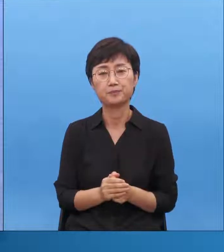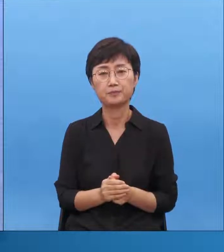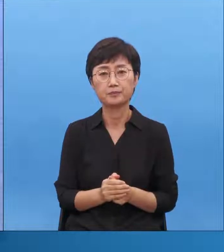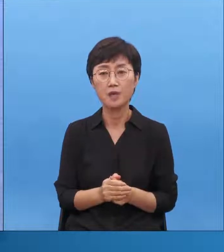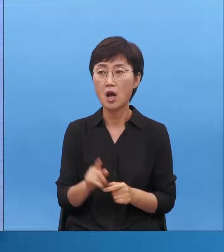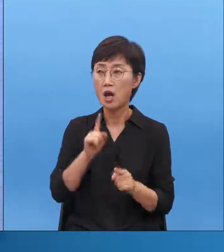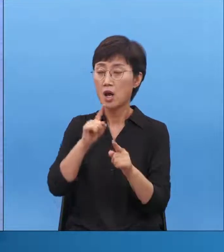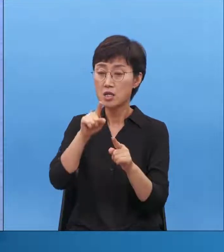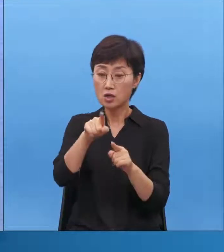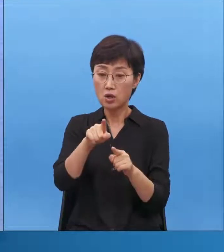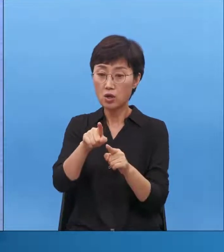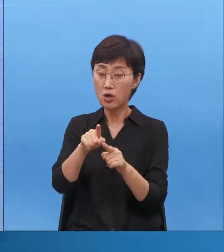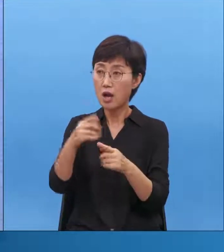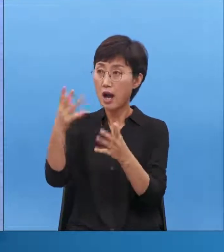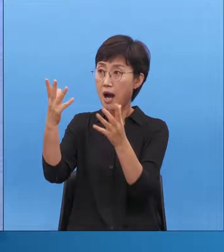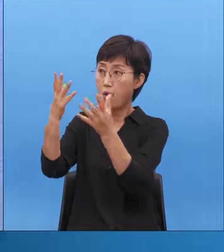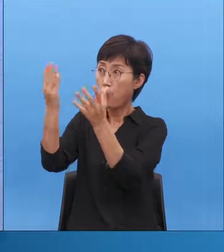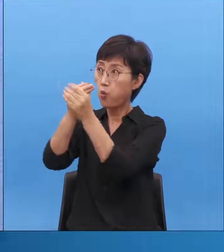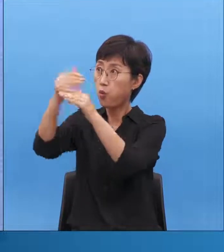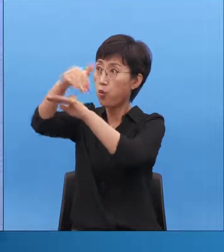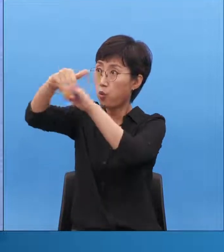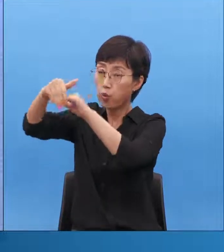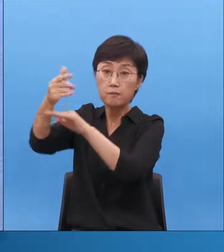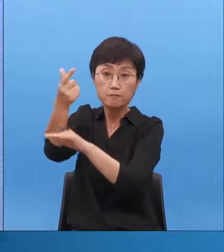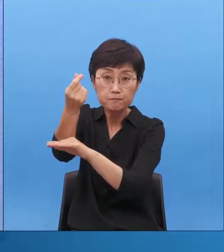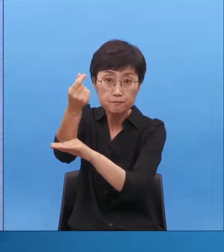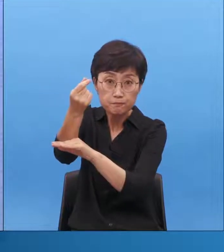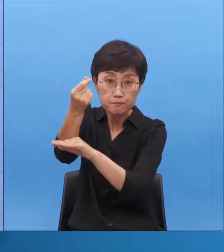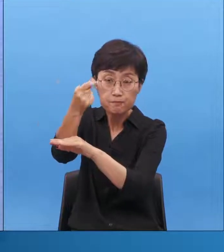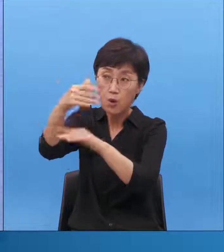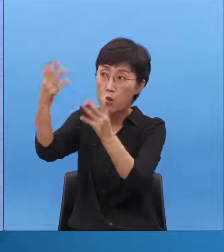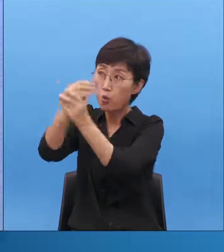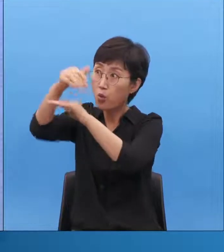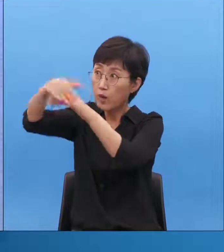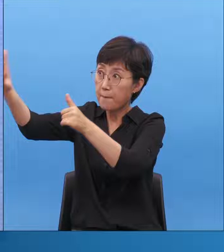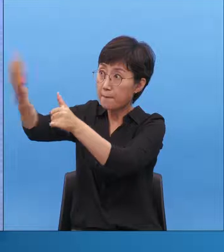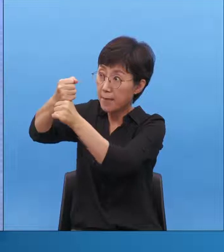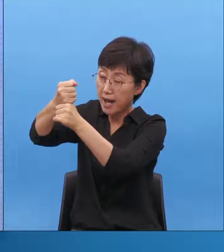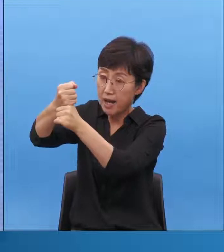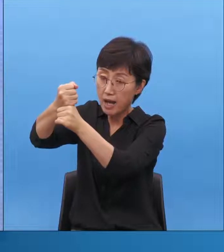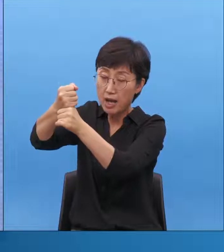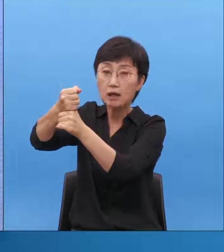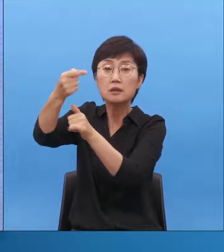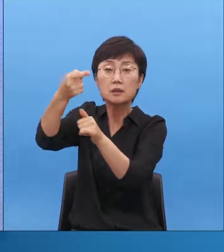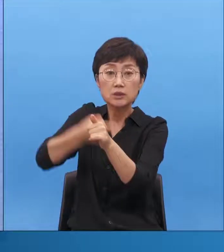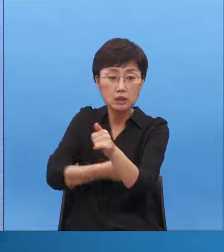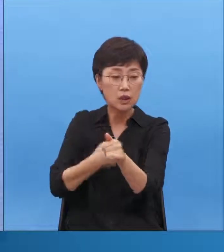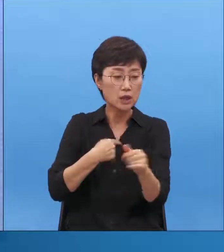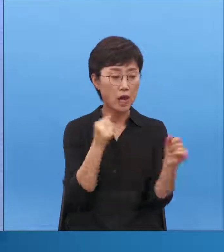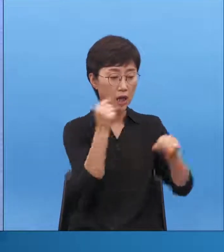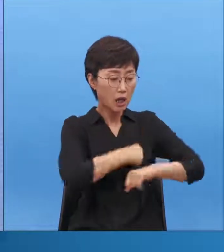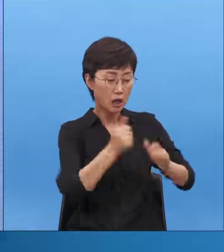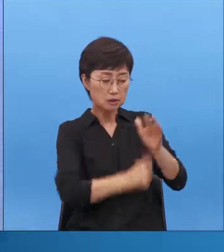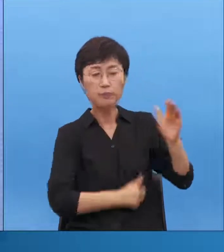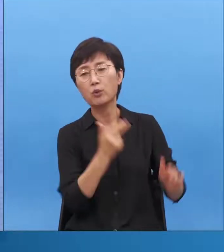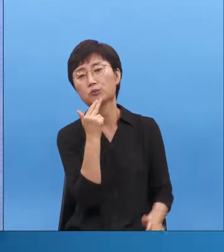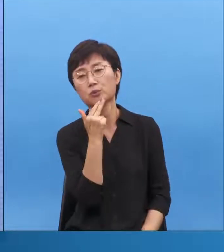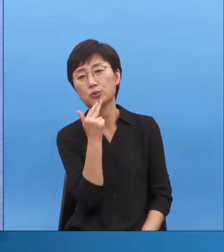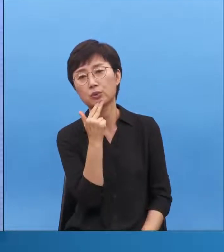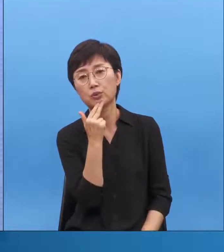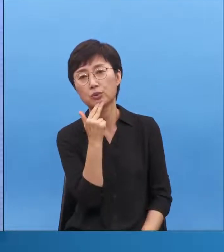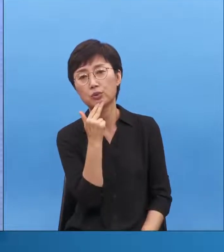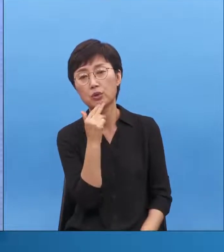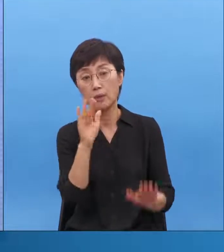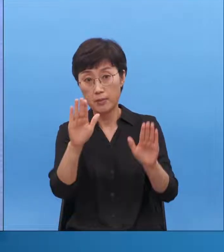망하는 조건이 되기 때문에 망하거든요. And so do not 그렇죠? worry about anything. We can't fail. Those who fail have the conditions to fail. 왜 유럽 교회가 문 닫았습니까? 문 닫을